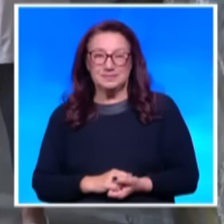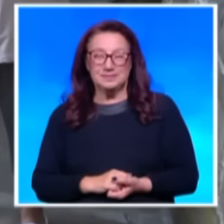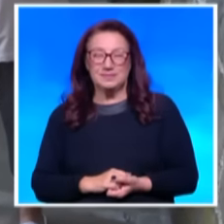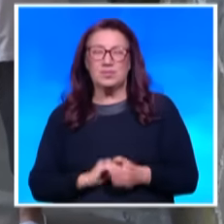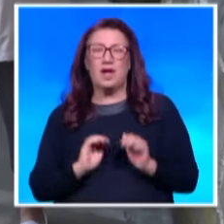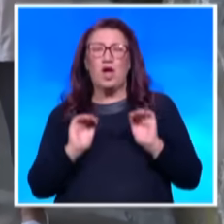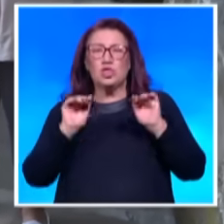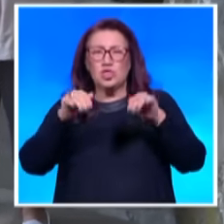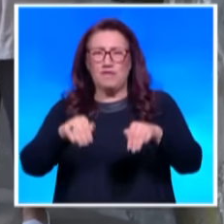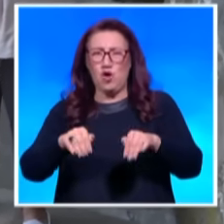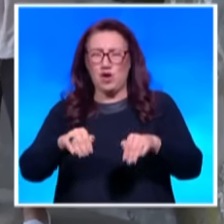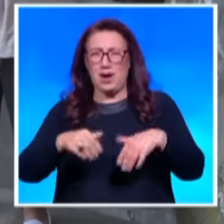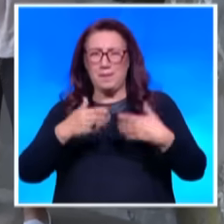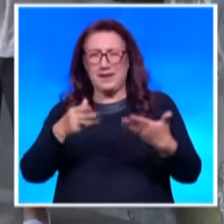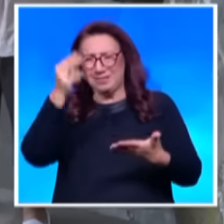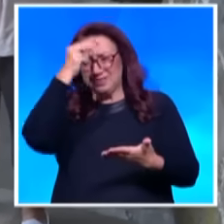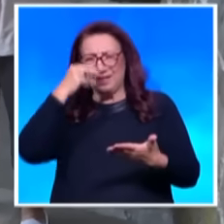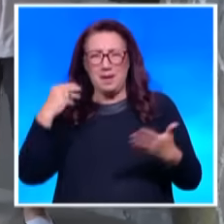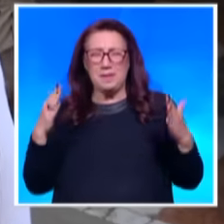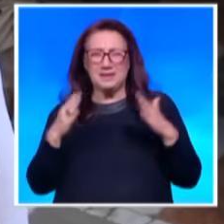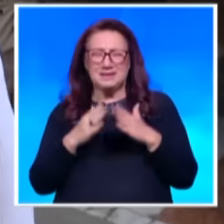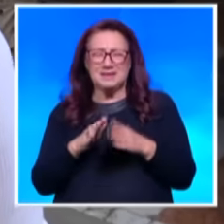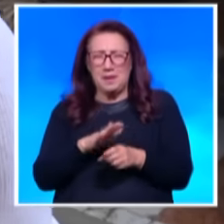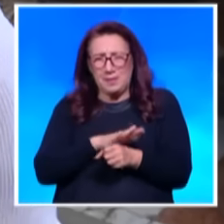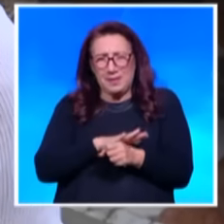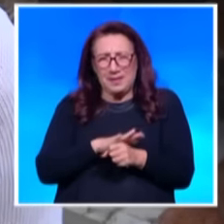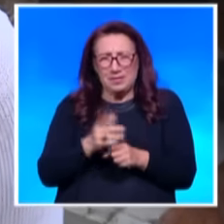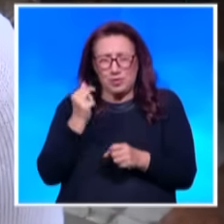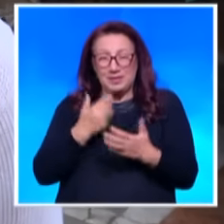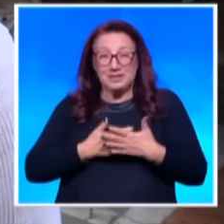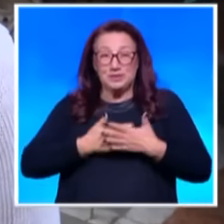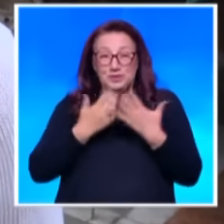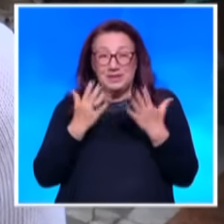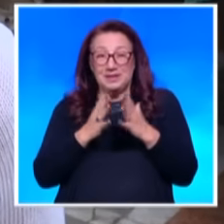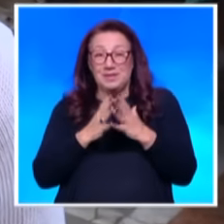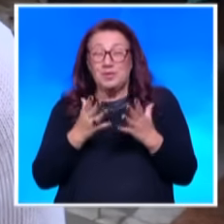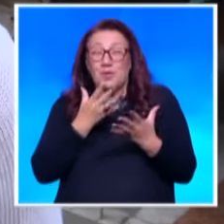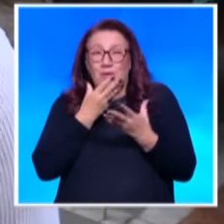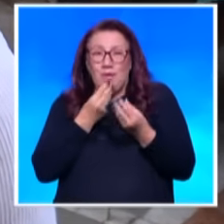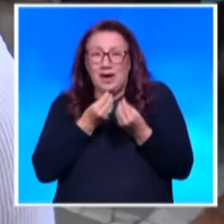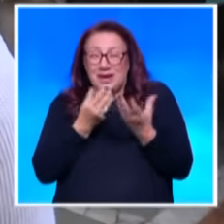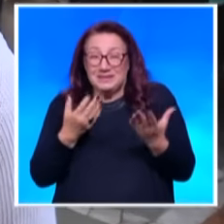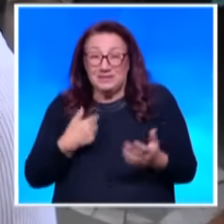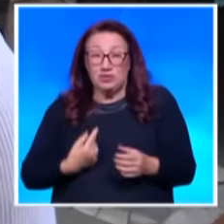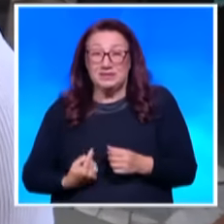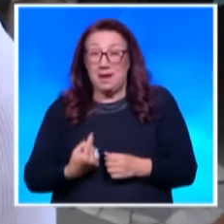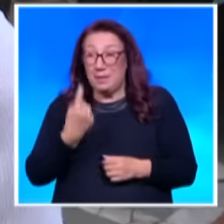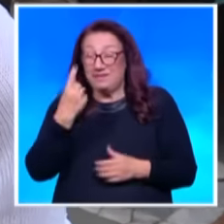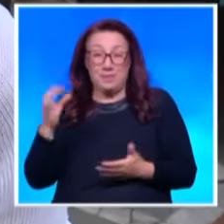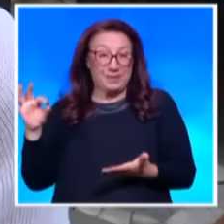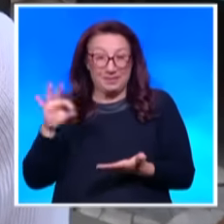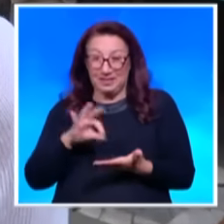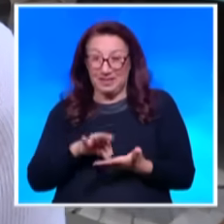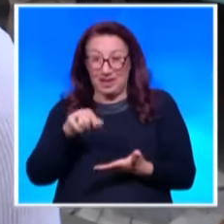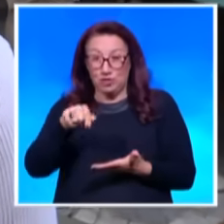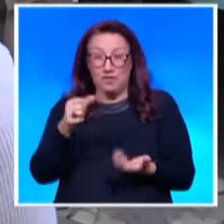Дворът на манастира се изпълни с вярващи още сутринта. Много е красиво. За първи път идвам въобще в Троянския манастир и се радвам, че е